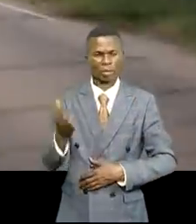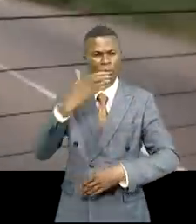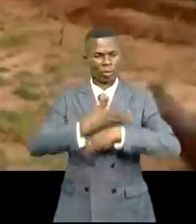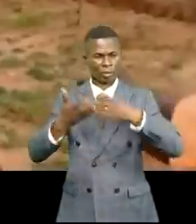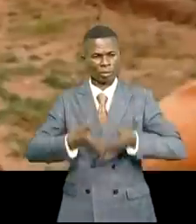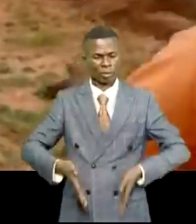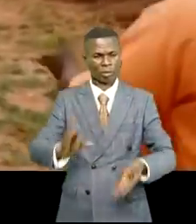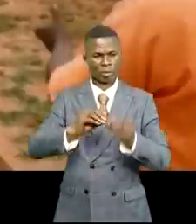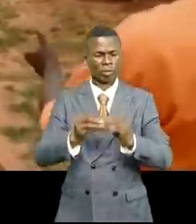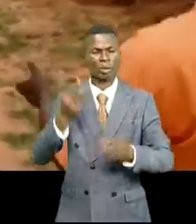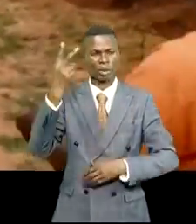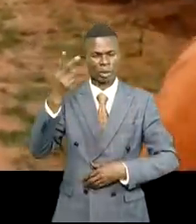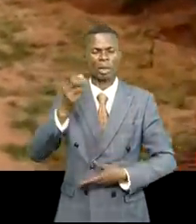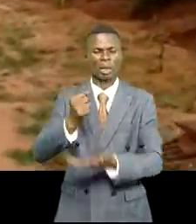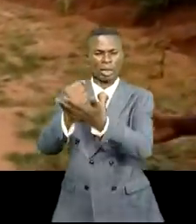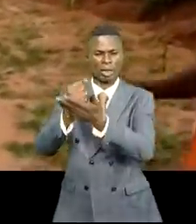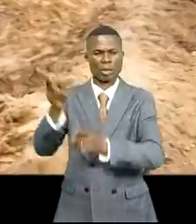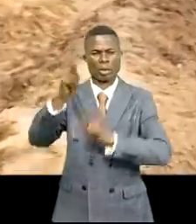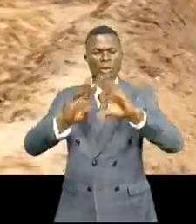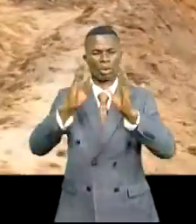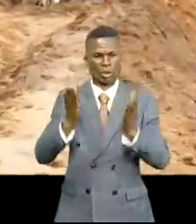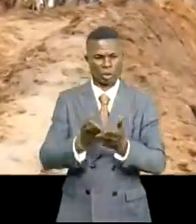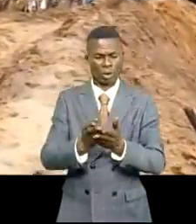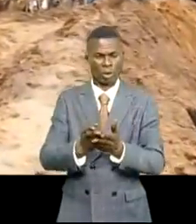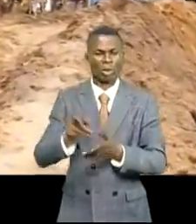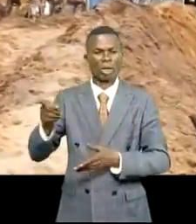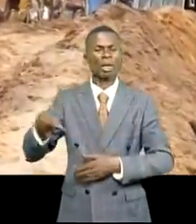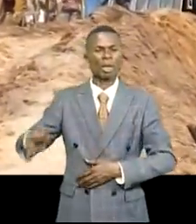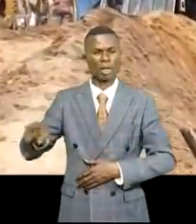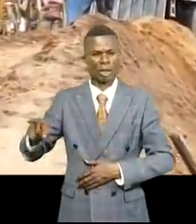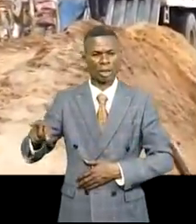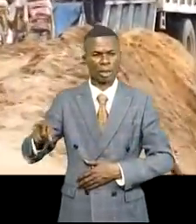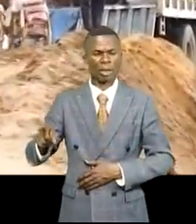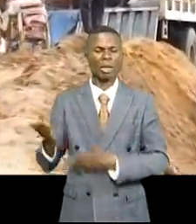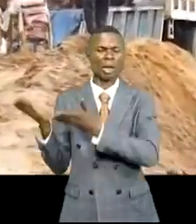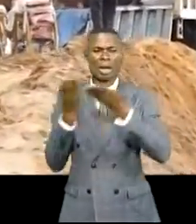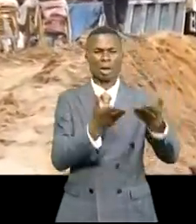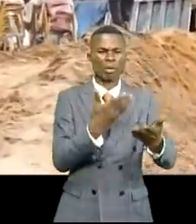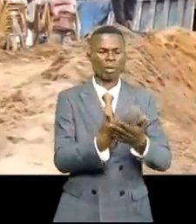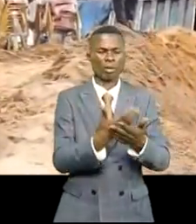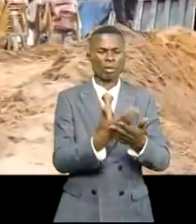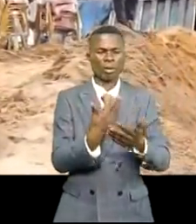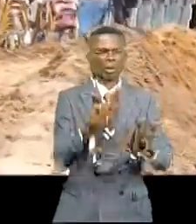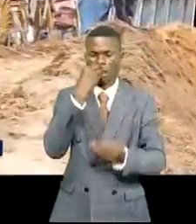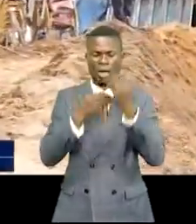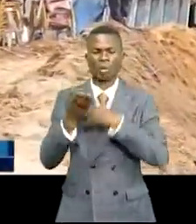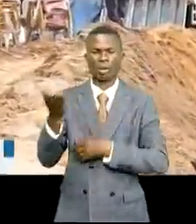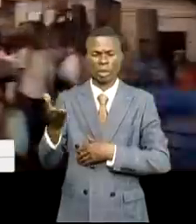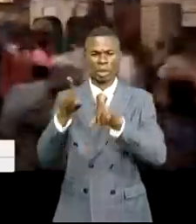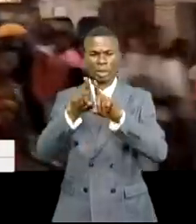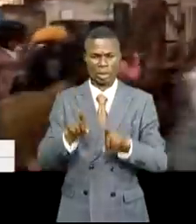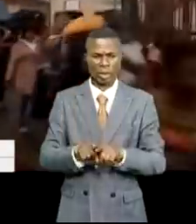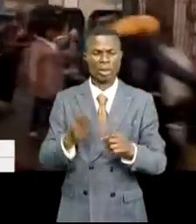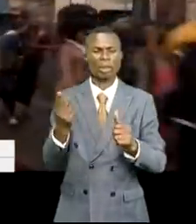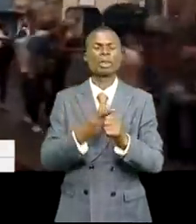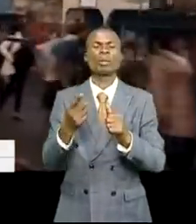la nationale numéro 2 permettra à la population de cette partie du pays de se ravitailler en produits de prêts. Nécessité,